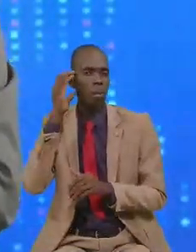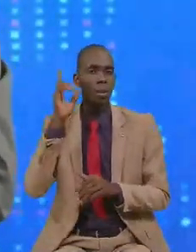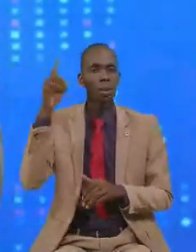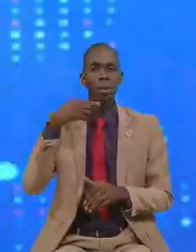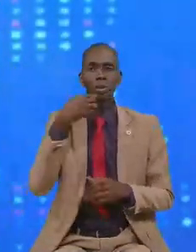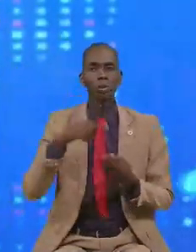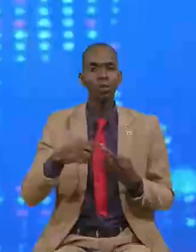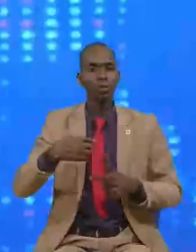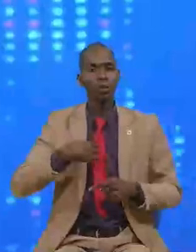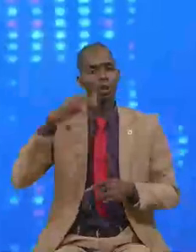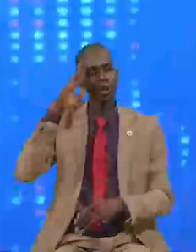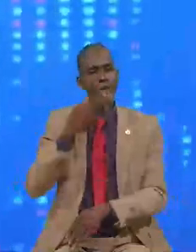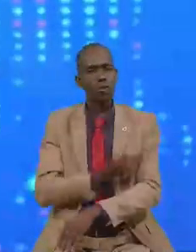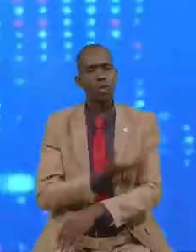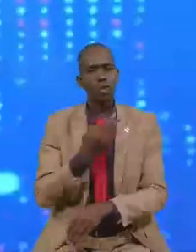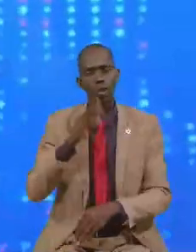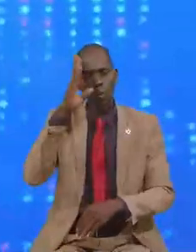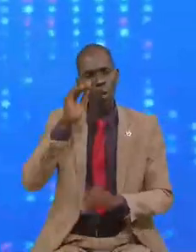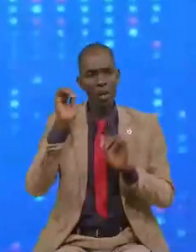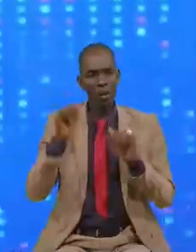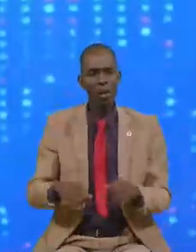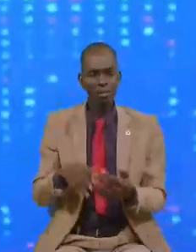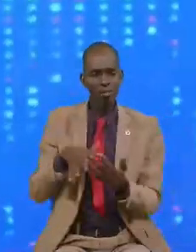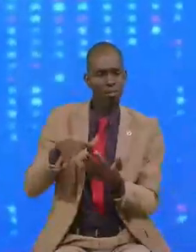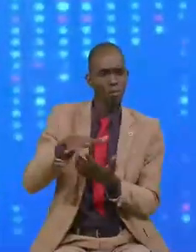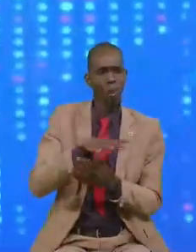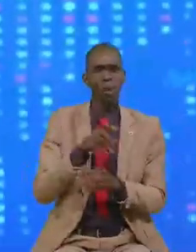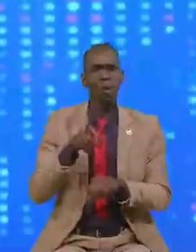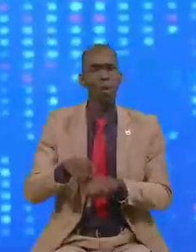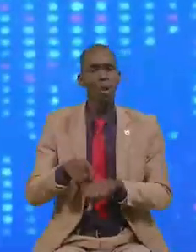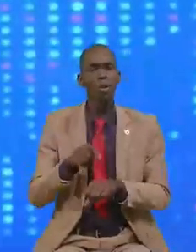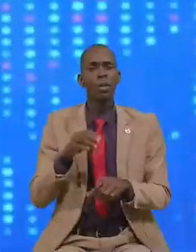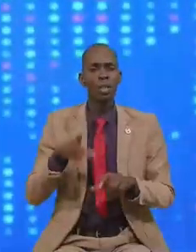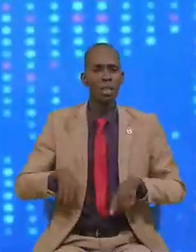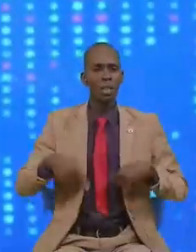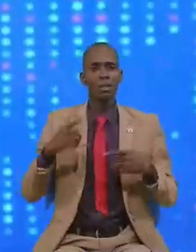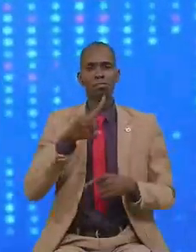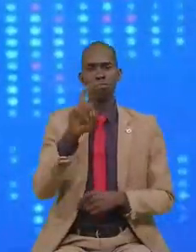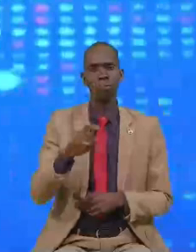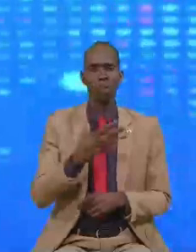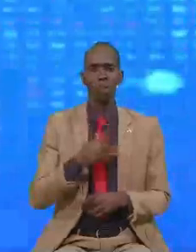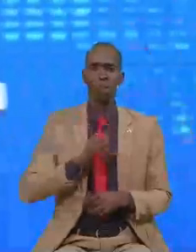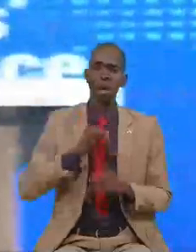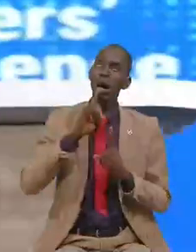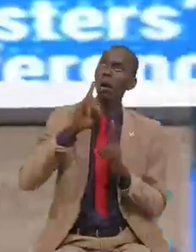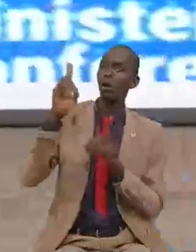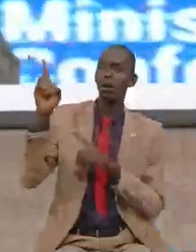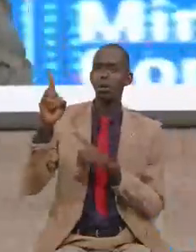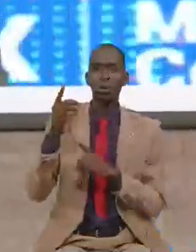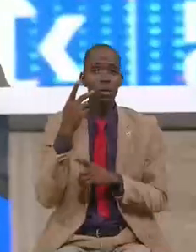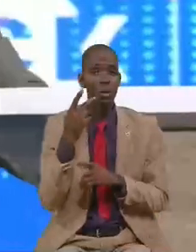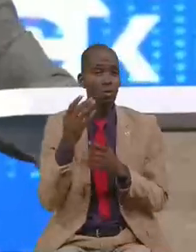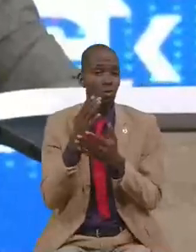de l'homme, ces eaux pourront-ils revivre? Et je répondis,